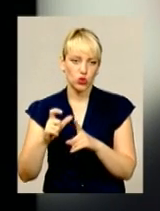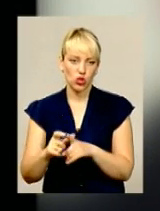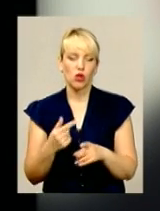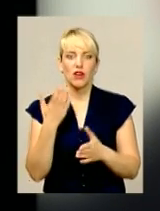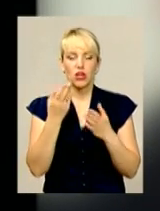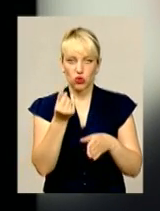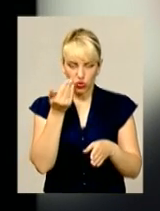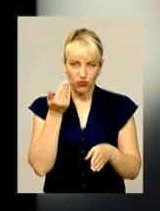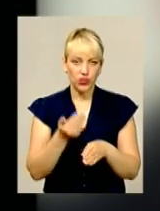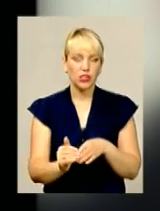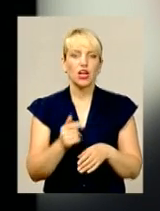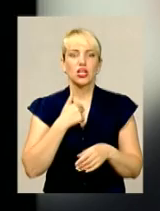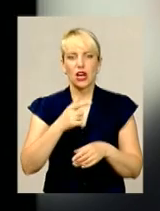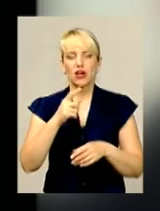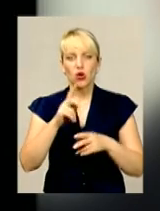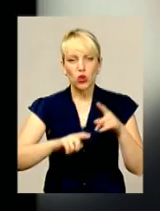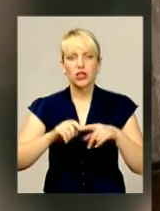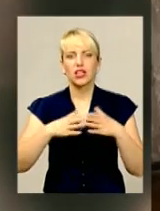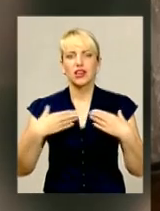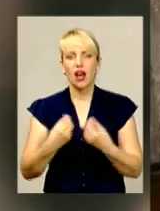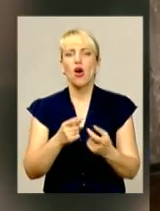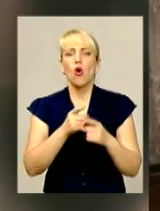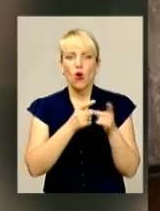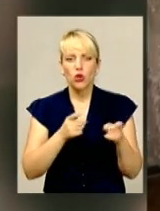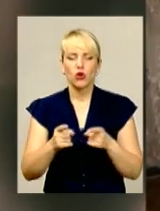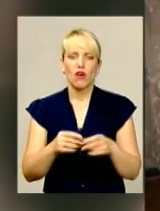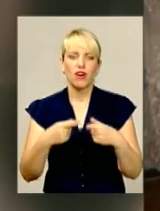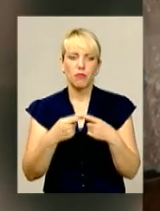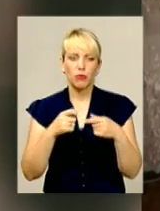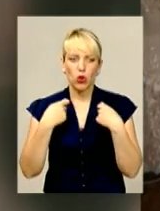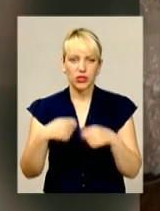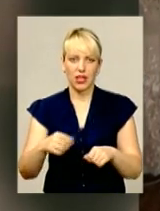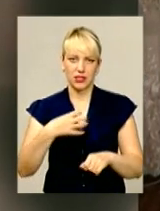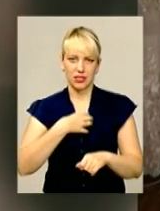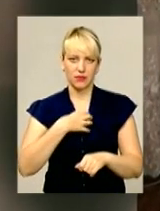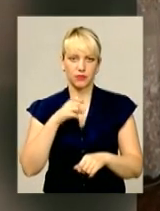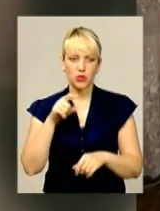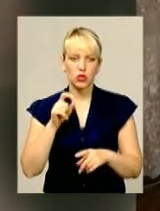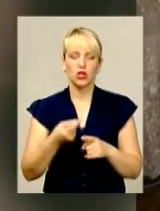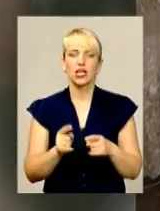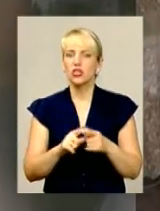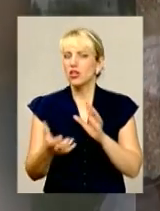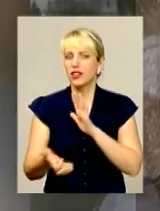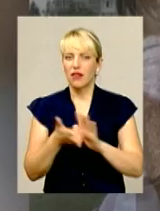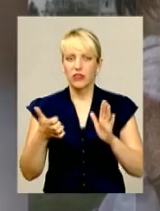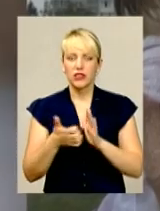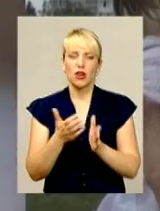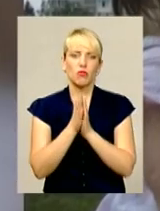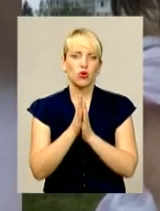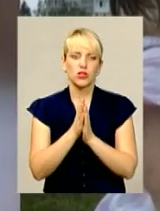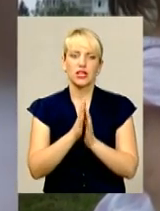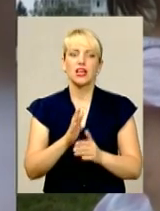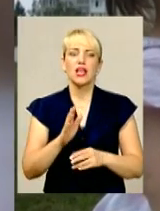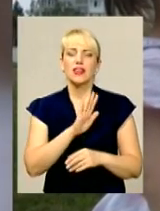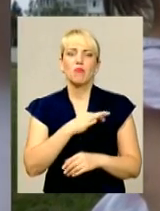готова навіть продати золотий орден героя України. Однак ця сума і близько не наближається до потрібної. Тому рідні просять допомоги у небайдужих.